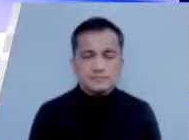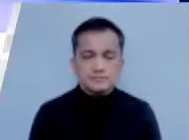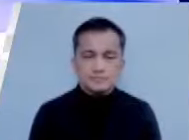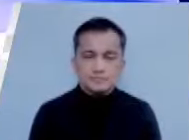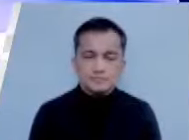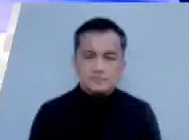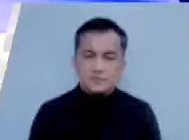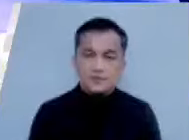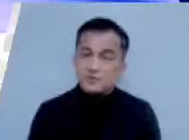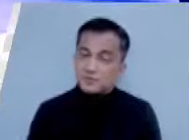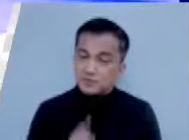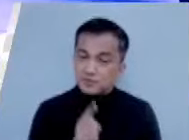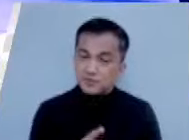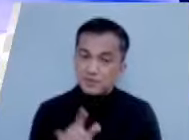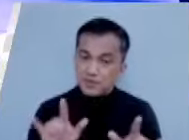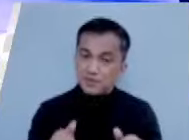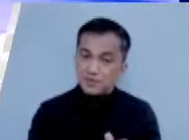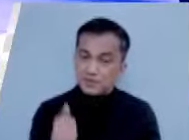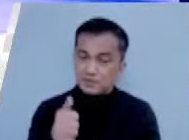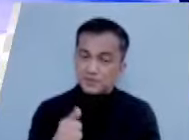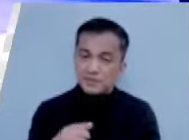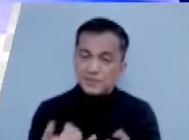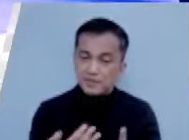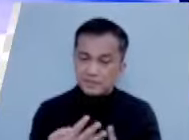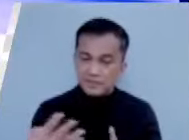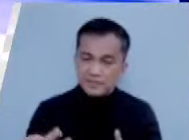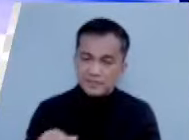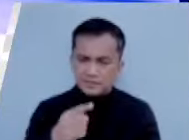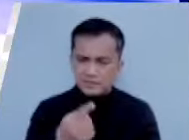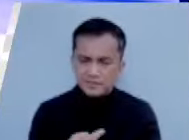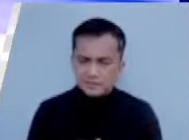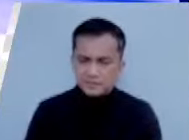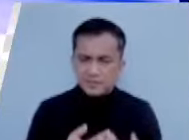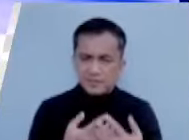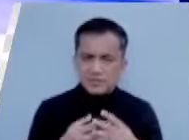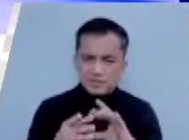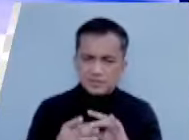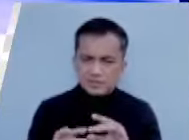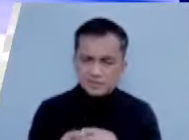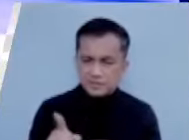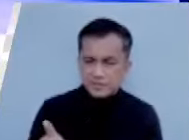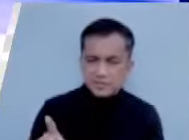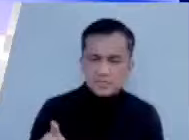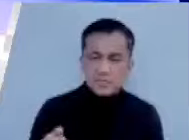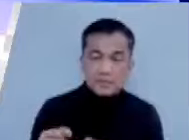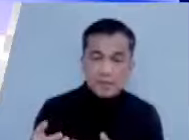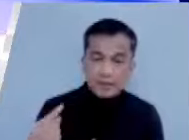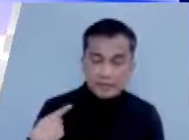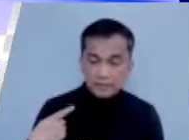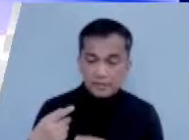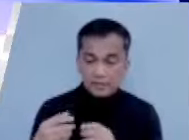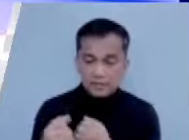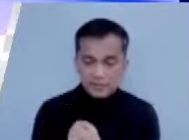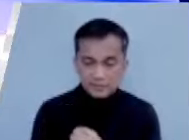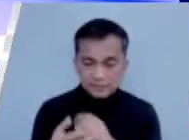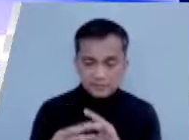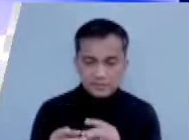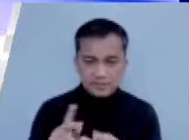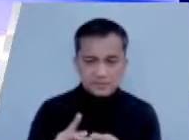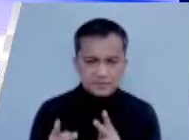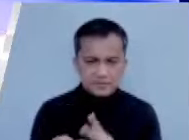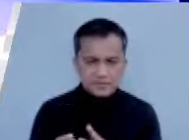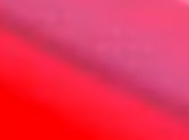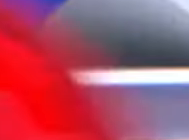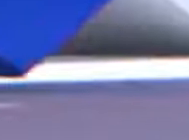Love Wins ngayong Pride Month sa inspirational story ng True Faith vocalist na si Medwin Marfil. Ang love story nila ng kanyang partner sa chika